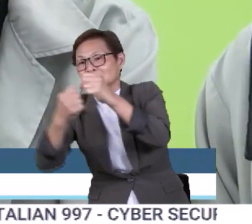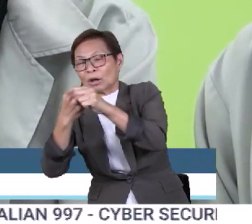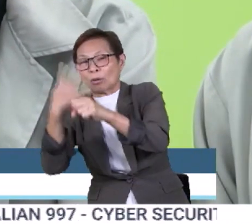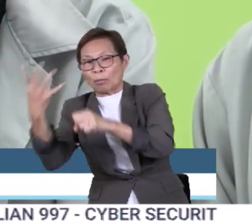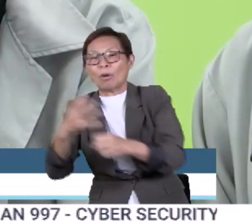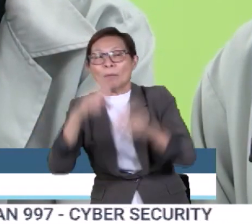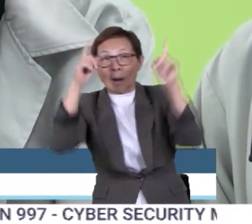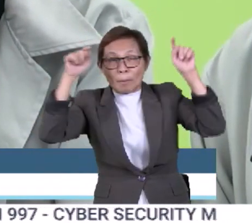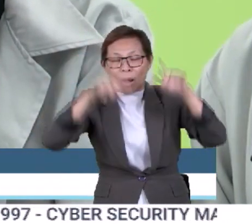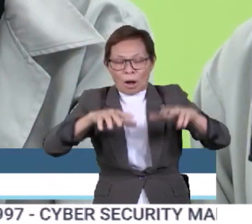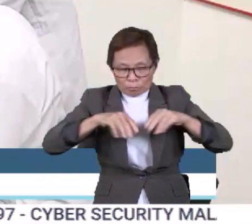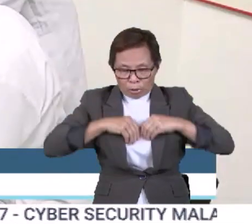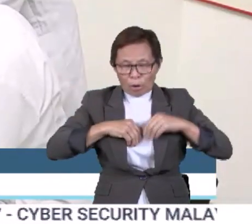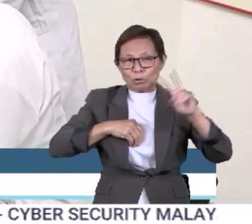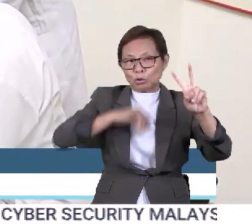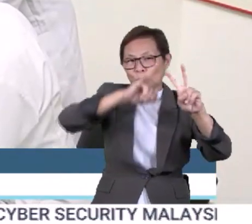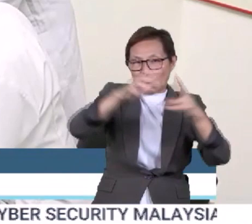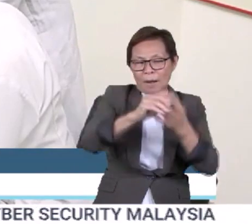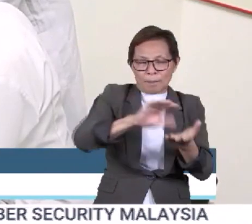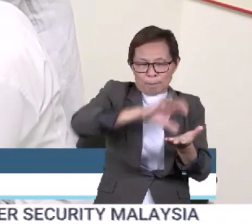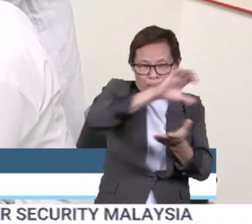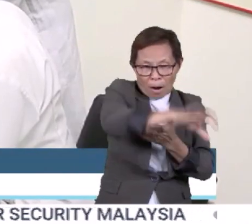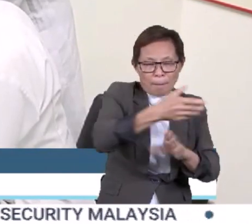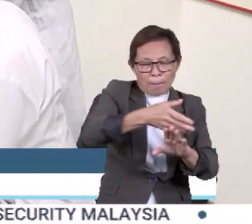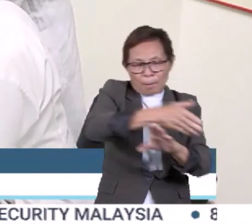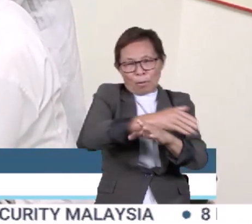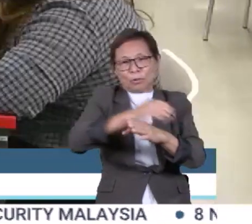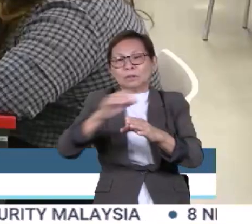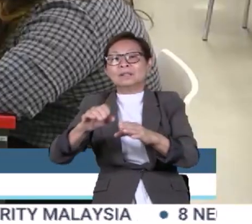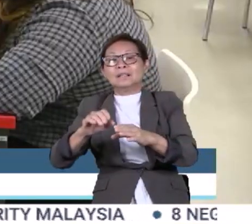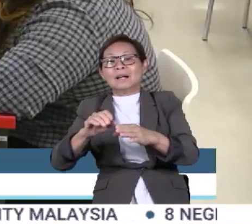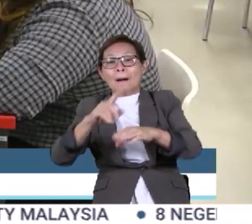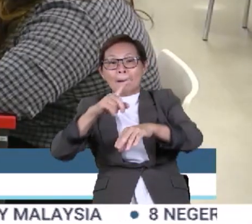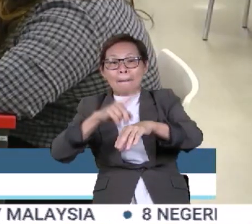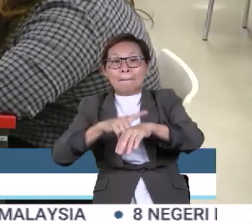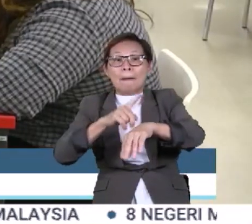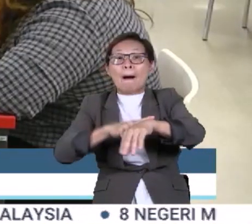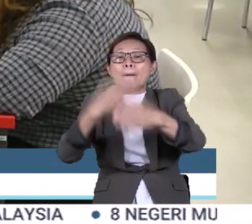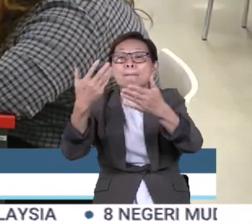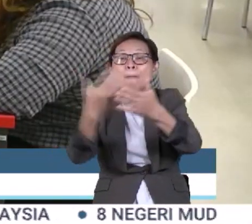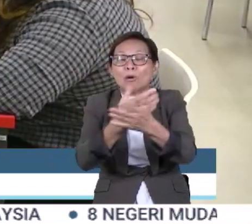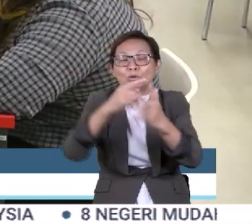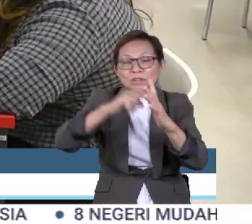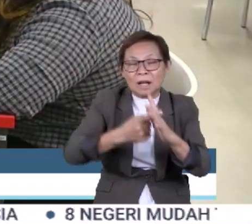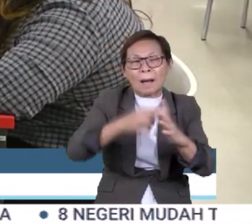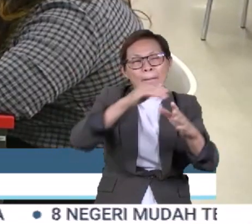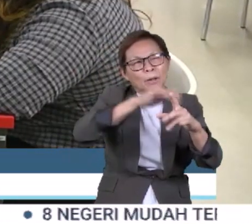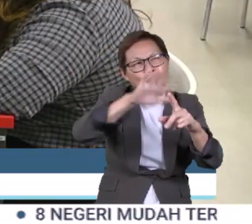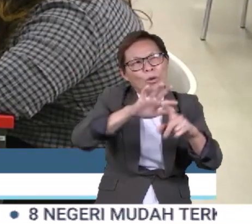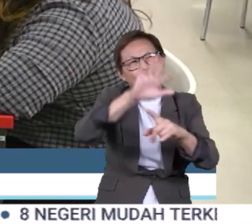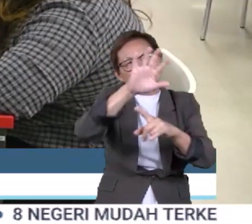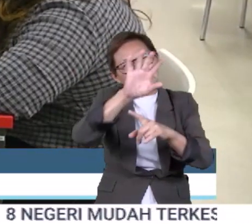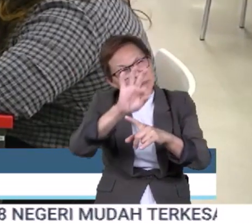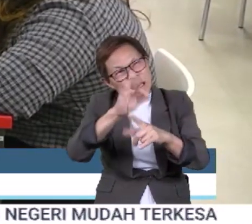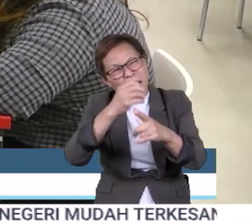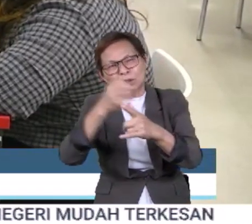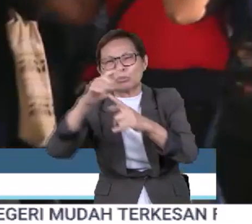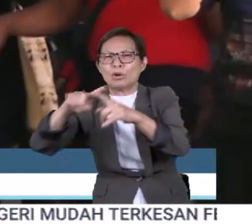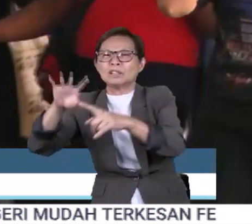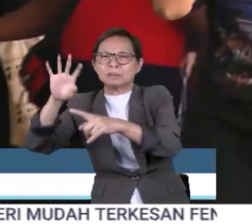bernilai 2000 Ringgit secara sekali bayar sebelum semester baru bermula September atau Oktober ini